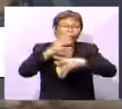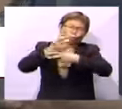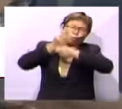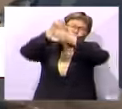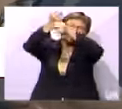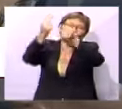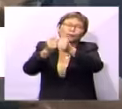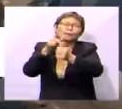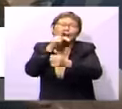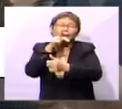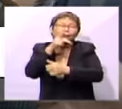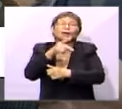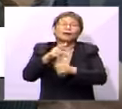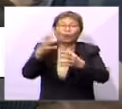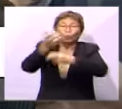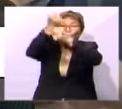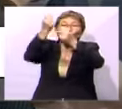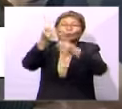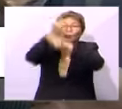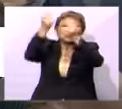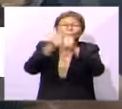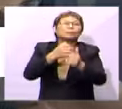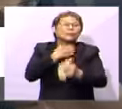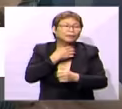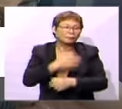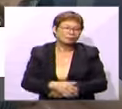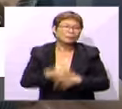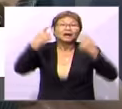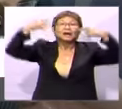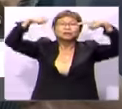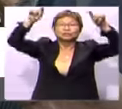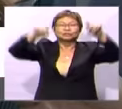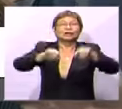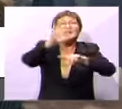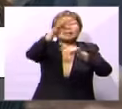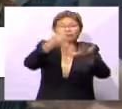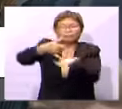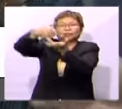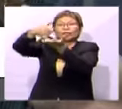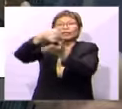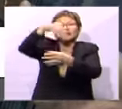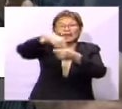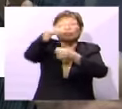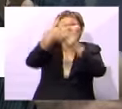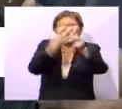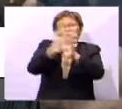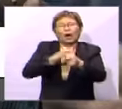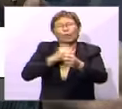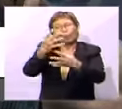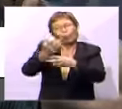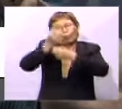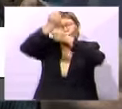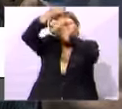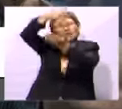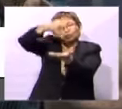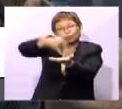Perak also. With Global I achieved 11 trophies in 5 years. So I want to at least win some